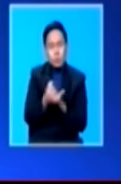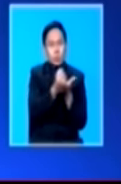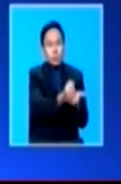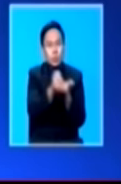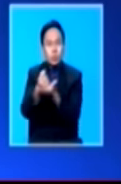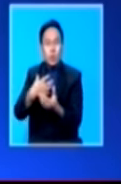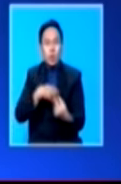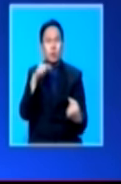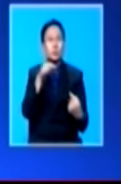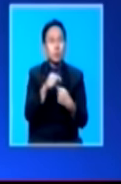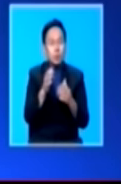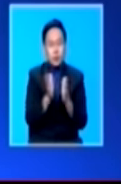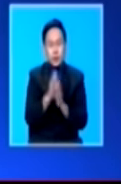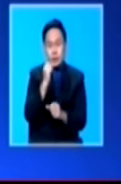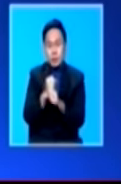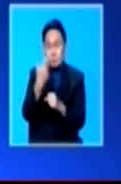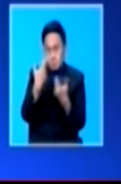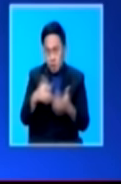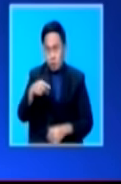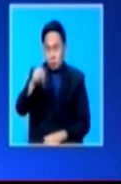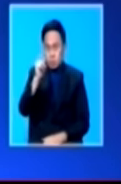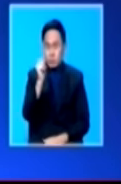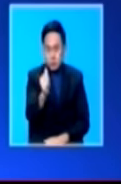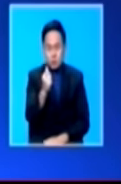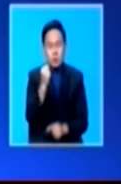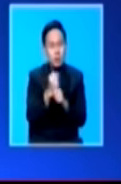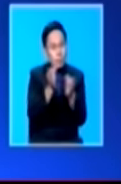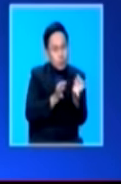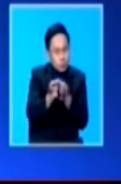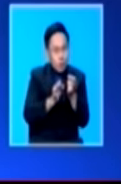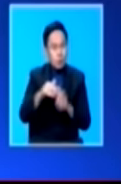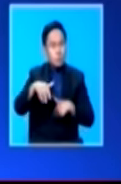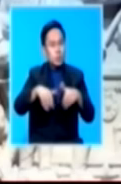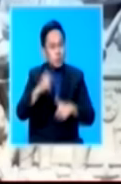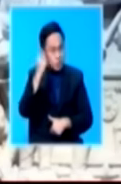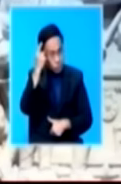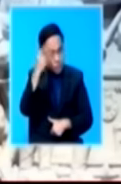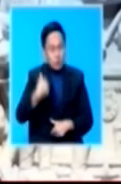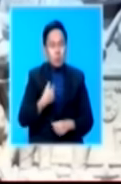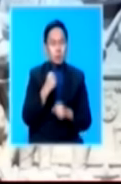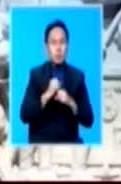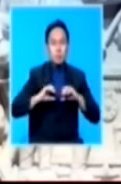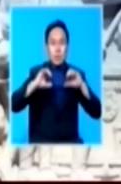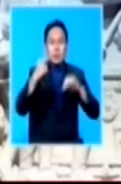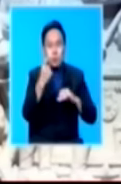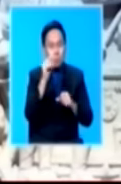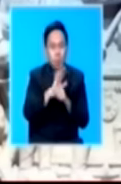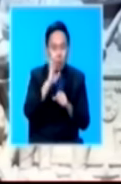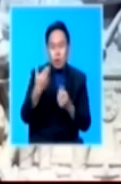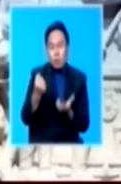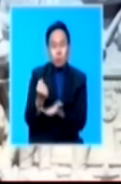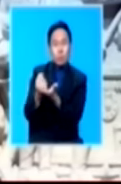อันไหนที่มันเป็นประโยชน์อันไหนที่จะต้องทำเข้าใจนะอาจจะต้องพึ่งพาในตรงอื่นเนี่ยเขาเรียกว่า